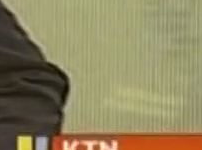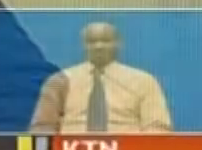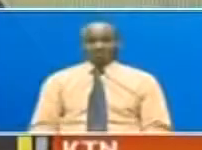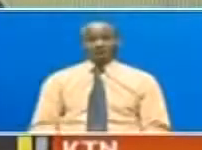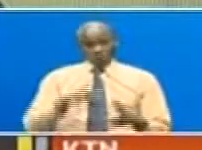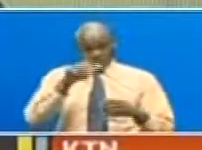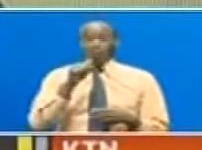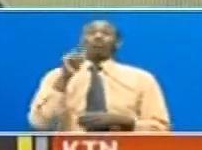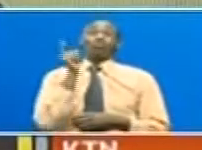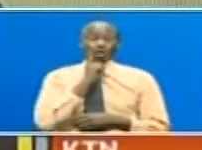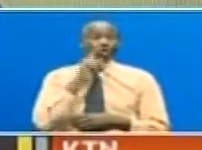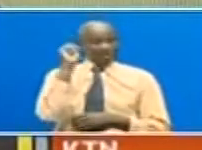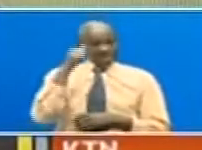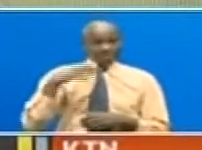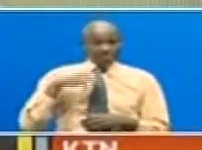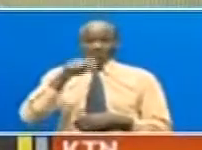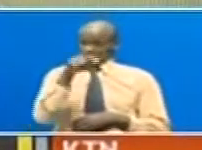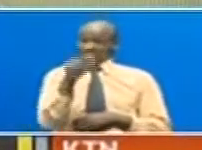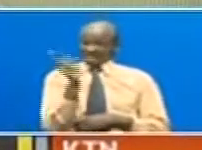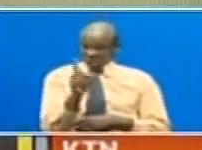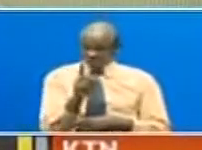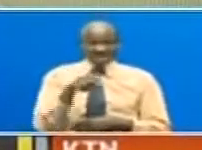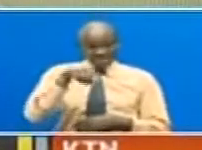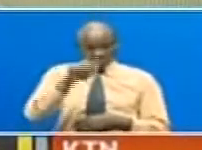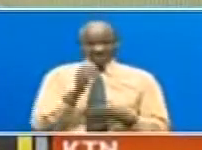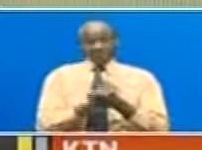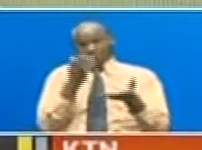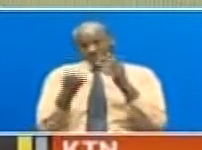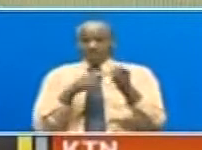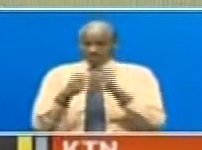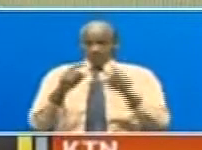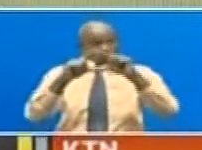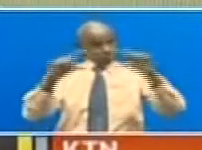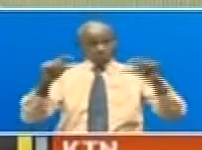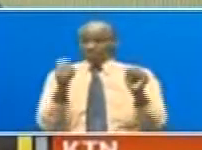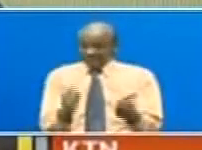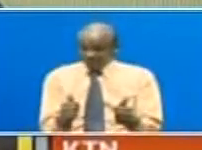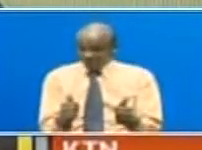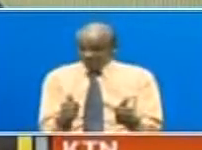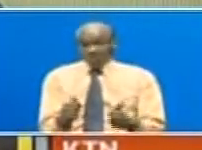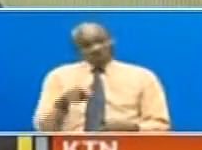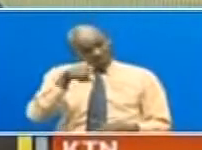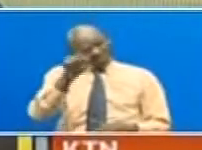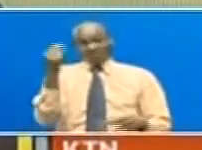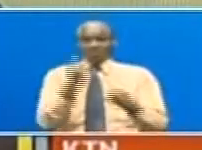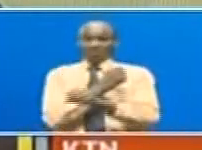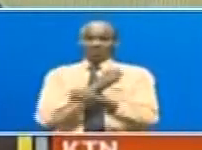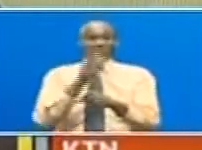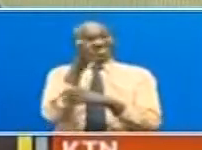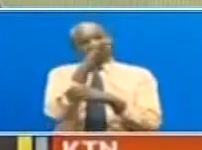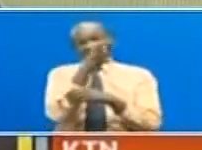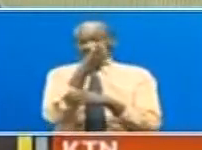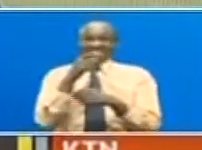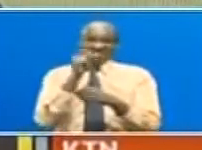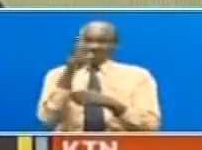Kuanzia hapo kesho, wa Kenya hasa kutoka hapa jijini Nairobi ambao hawajanunua vile visanduku vya dijitali hawatapata matangazo ya runinga